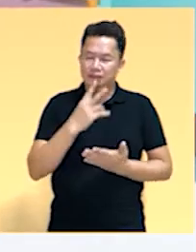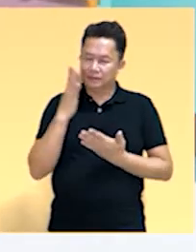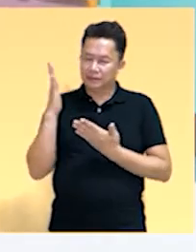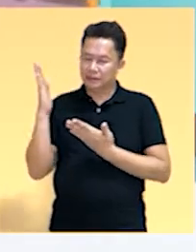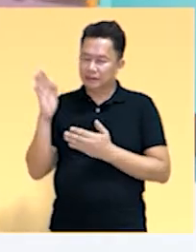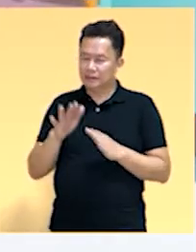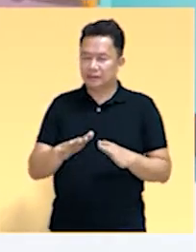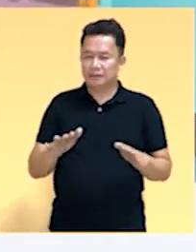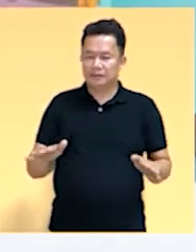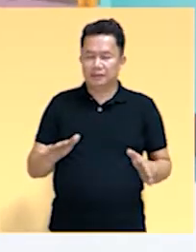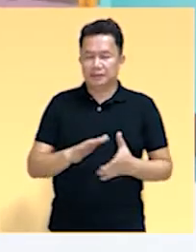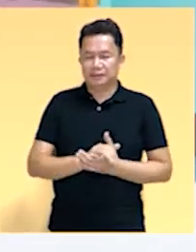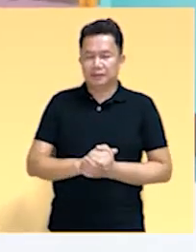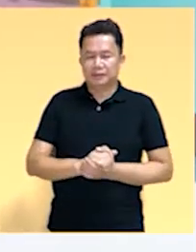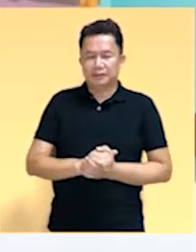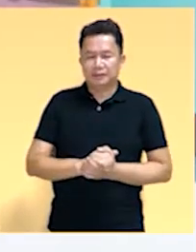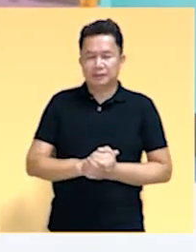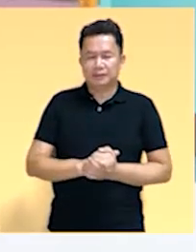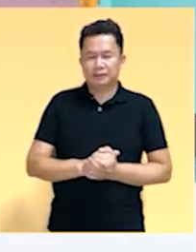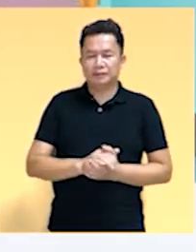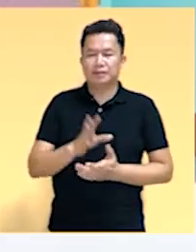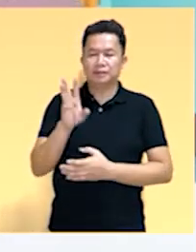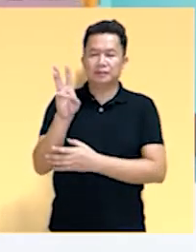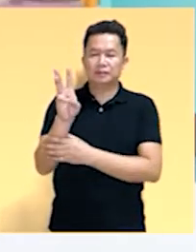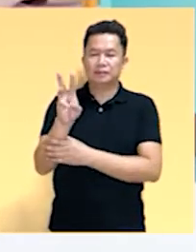Tignan ito mga bata.